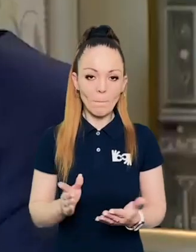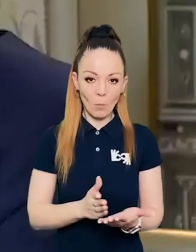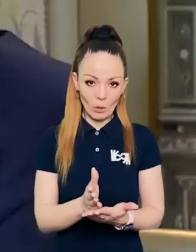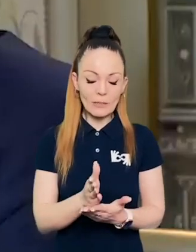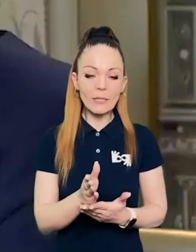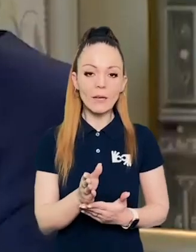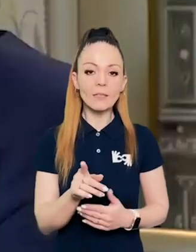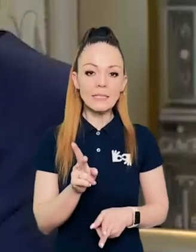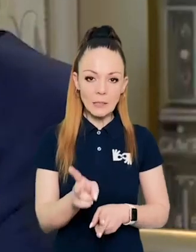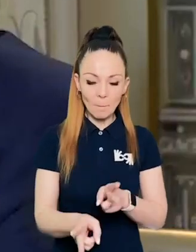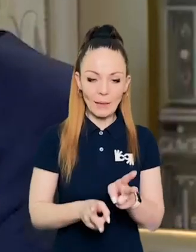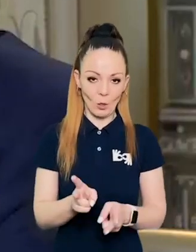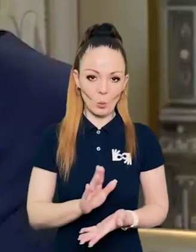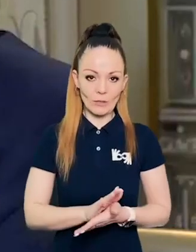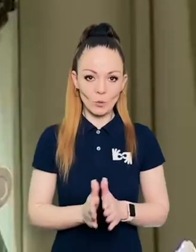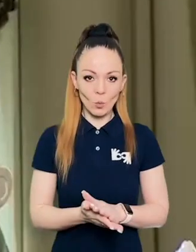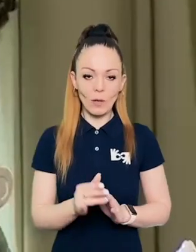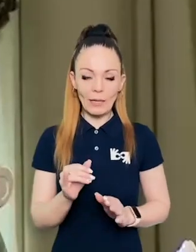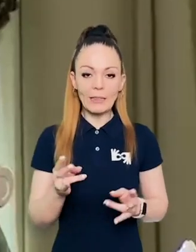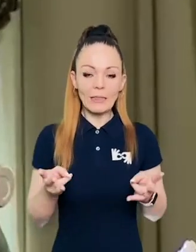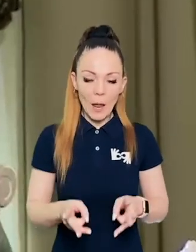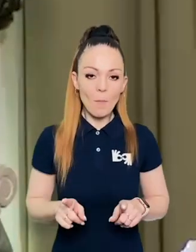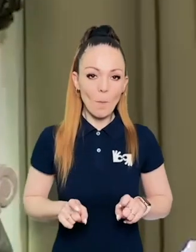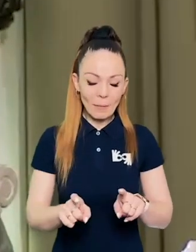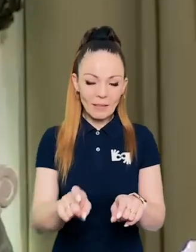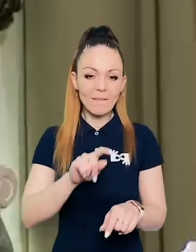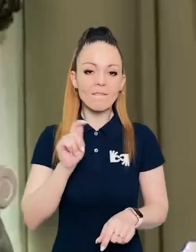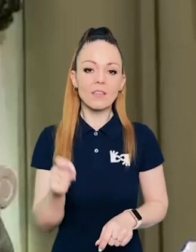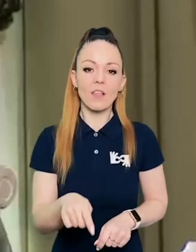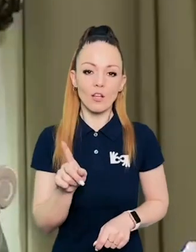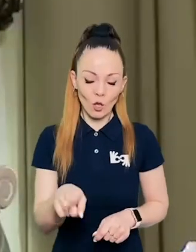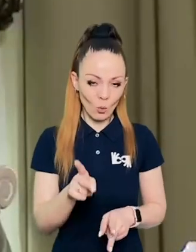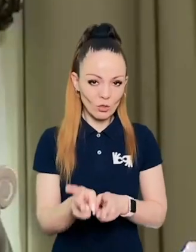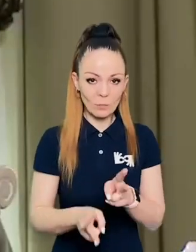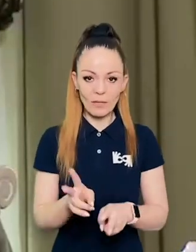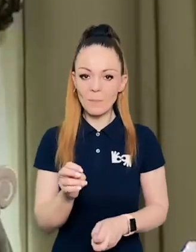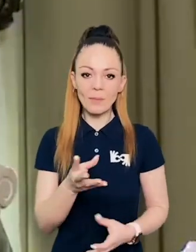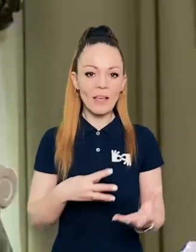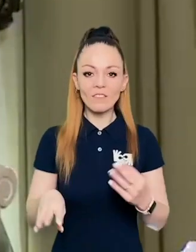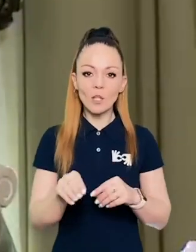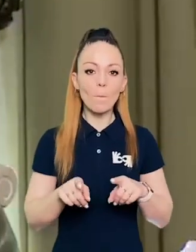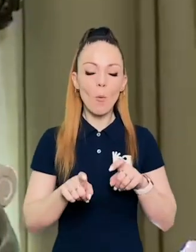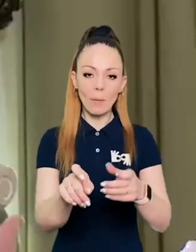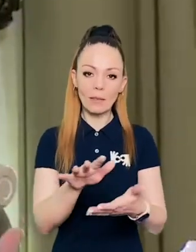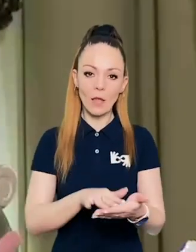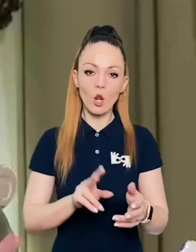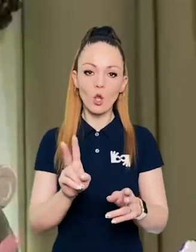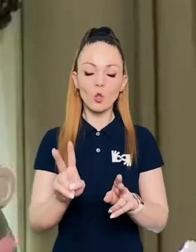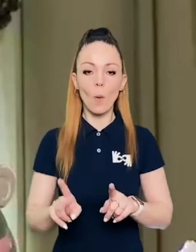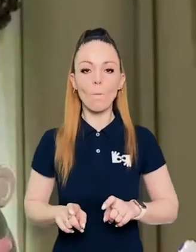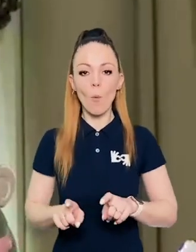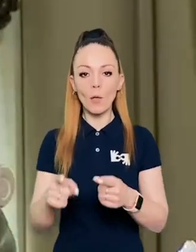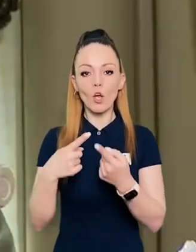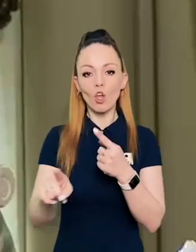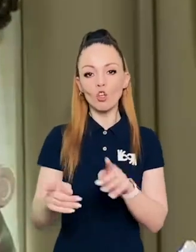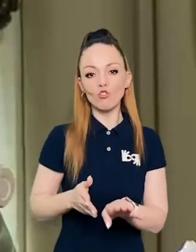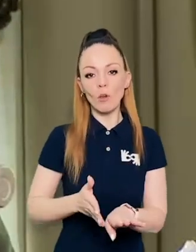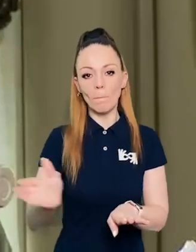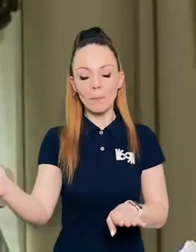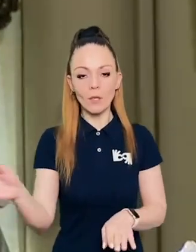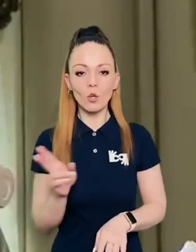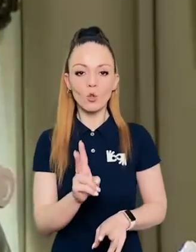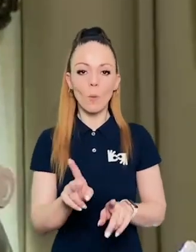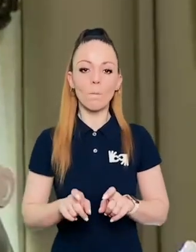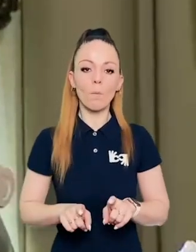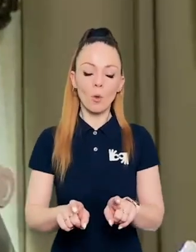що політика, вона змінює ситуацію і треба бігти. Війна також змінила, не всі побігли далі. Хтось побіг